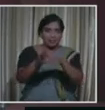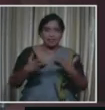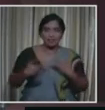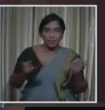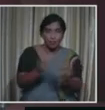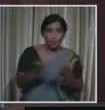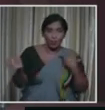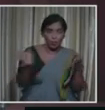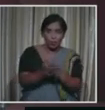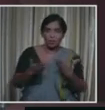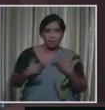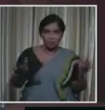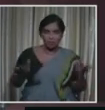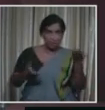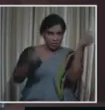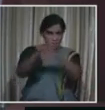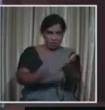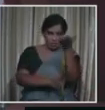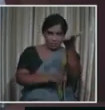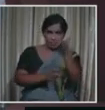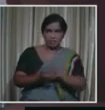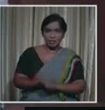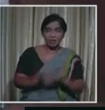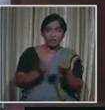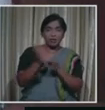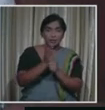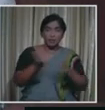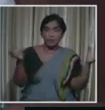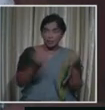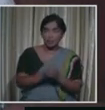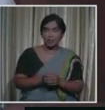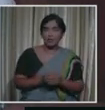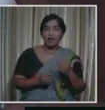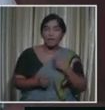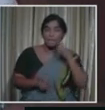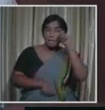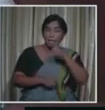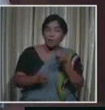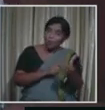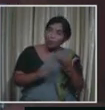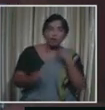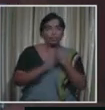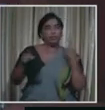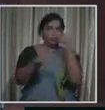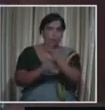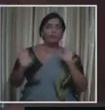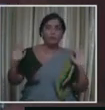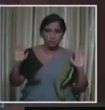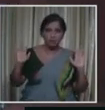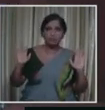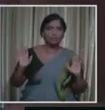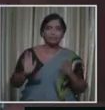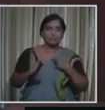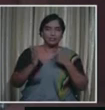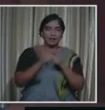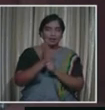කණ්ඩායම් මරගෙන. තමුන්වාසලන් හිටියේ. මර කණ්ඩායම් මරගෙන. අපි මිනිස්සුන්ට ගහන ඕන තැනකට යනවා. මතකද බගන්න. එහෙම මර